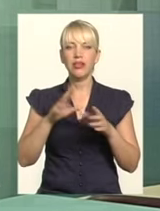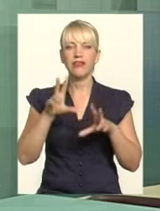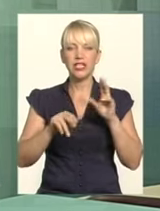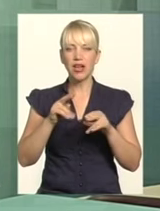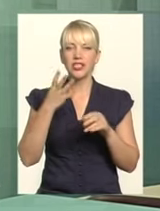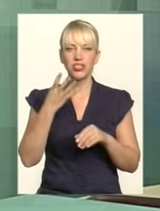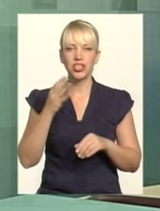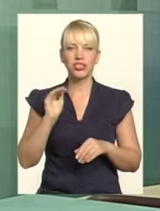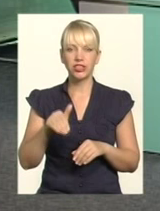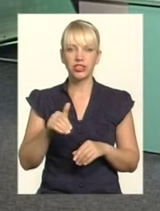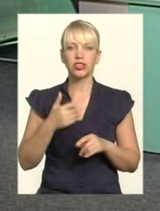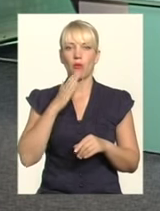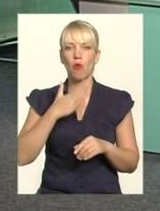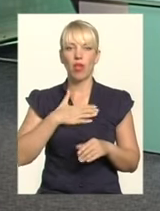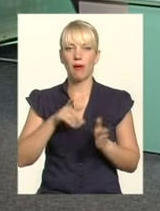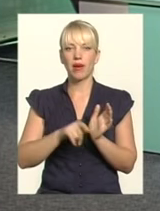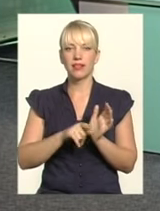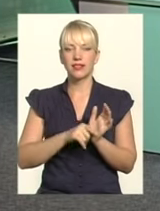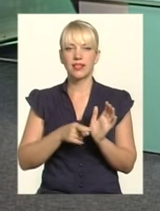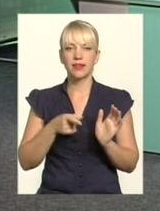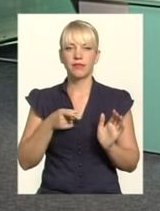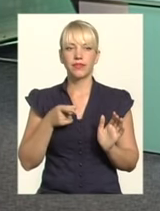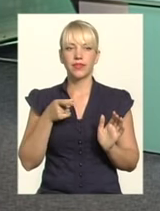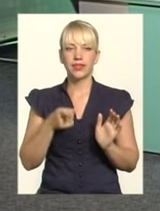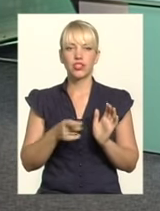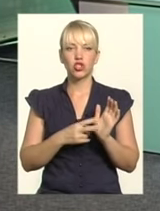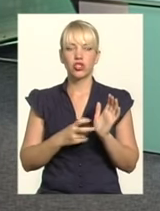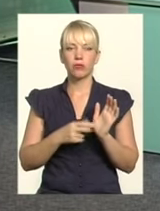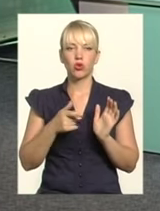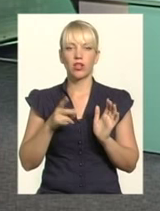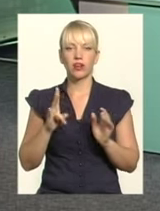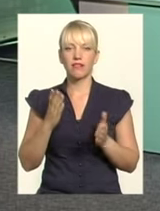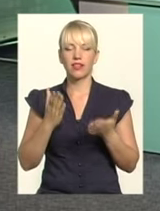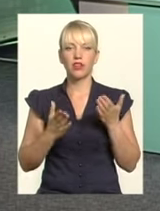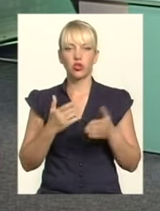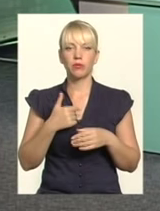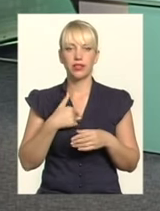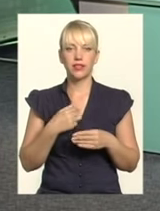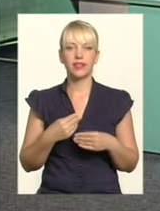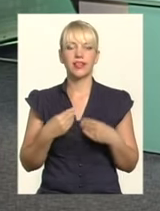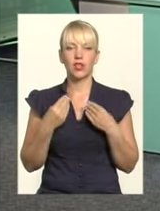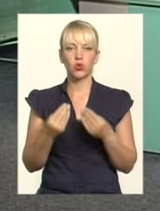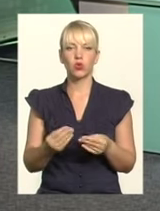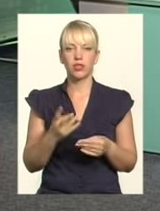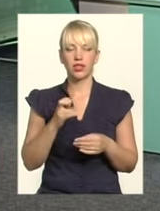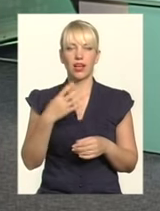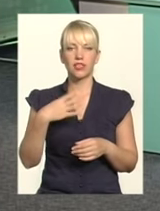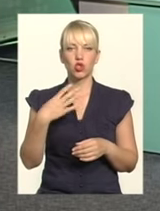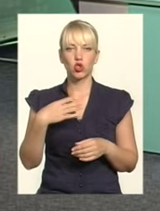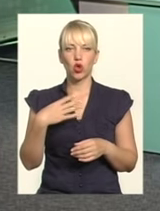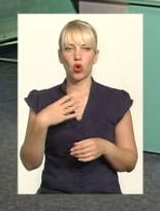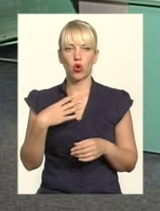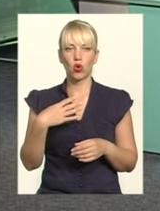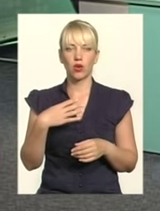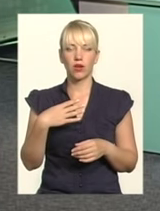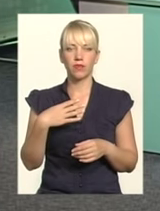тисячі, пенсія моя 1700 гривень. І якщо мені дадуть на 40 на